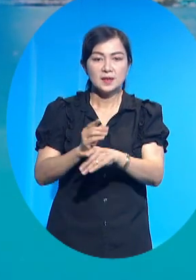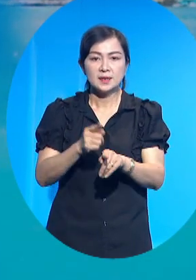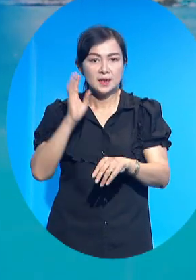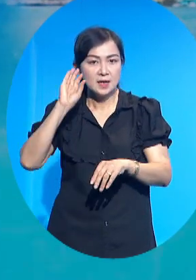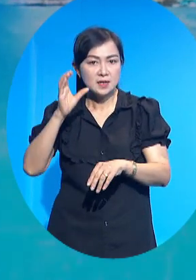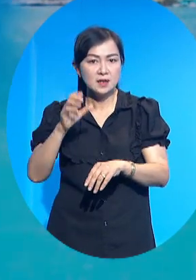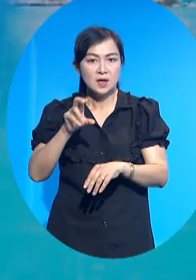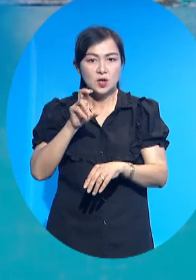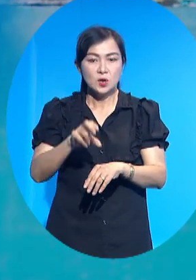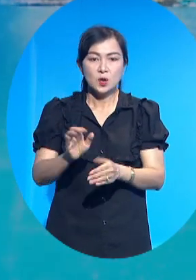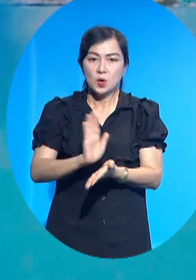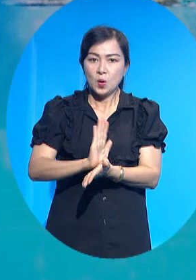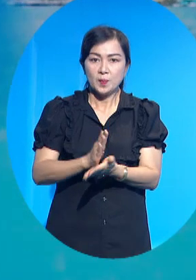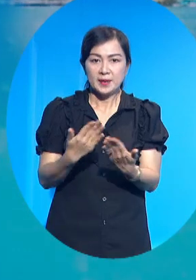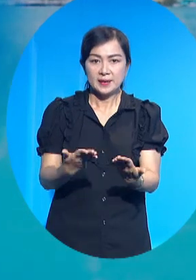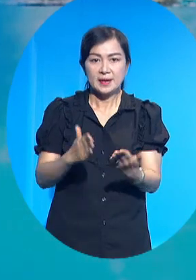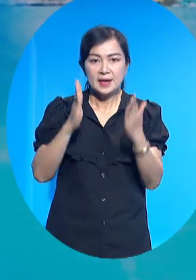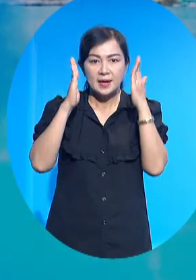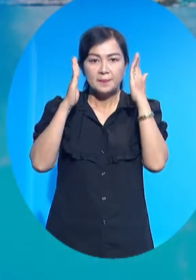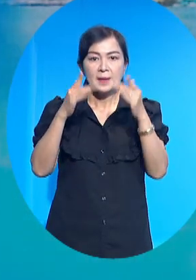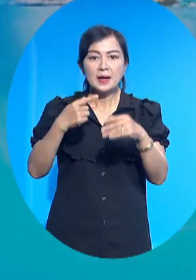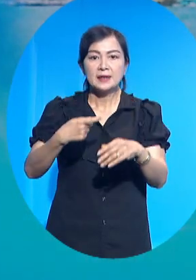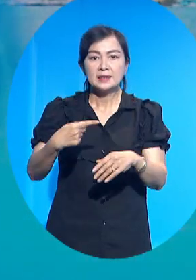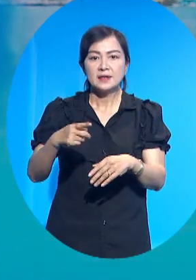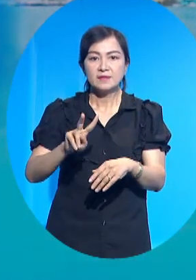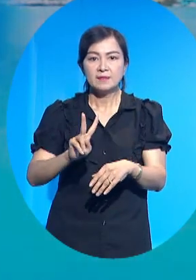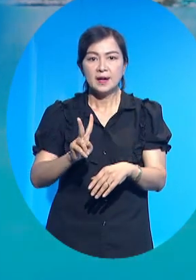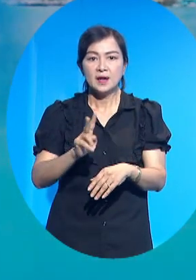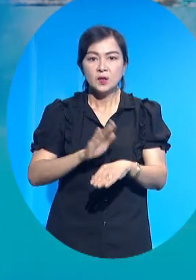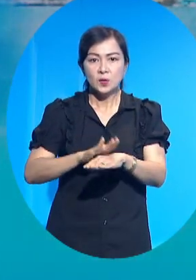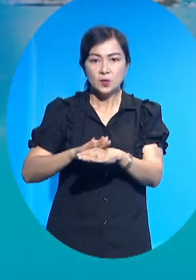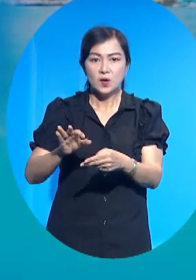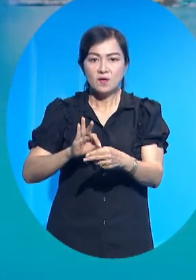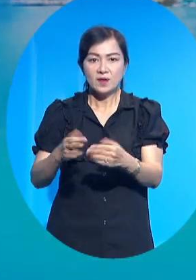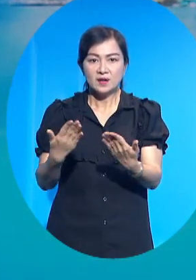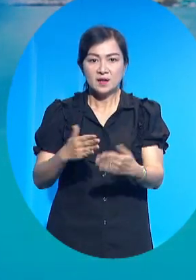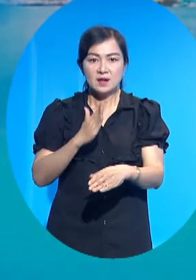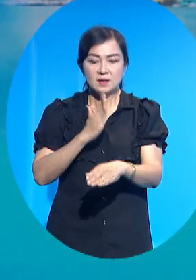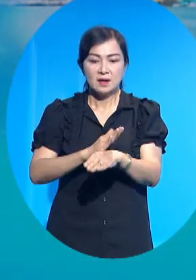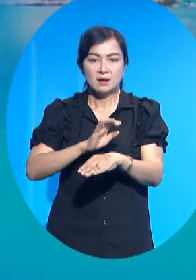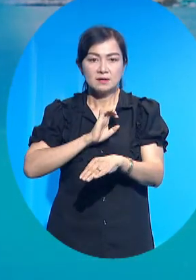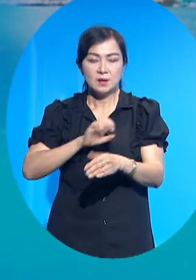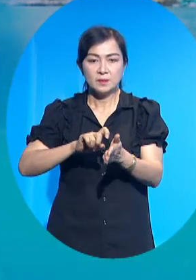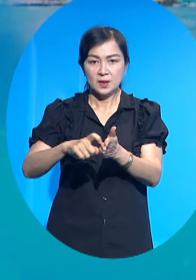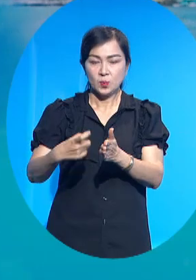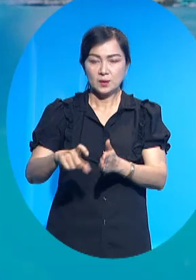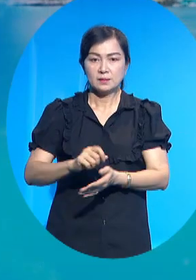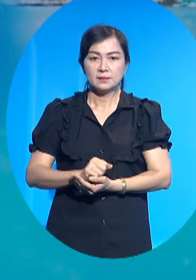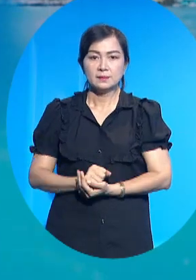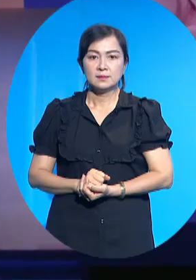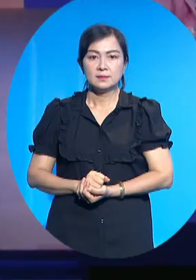giới, nhất là trong giai đoạn có nhiều bất ổn hiện nay. Bà Kristalina Georgieva đồng thời kêu gọi vấn đề này cần sớm được giải quyết.